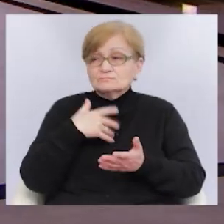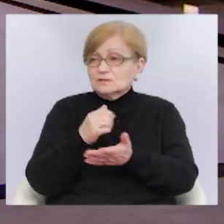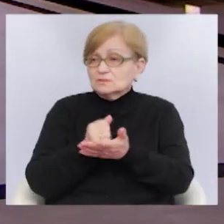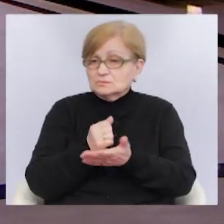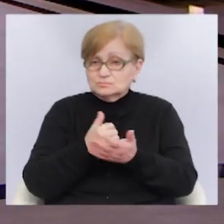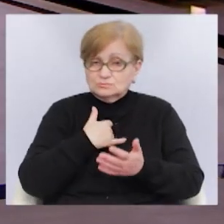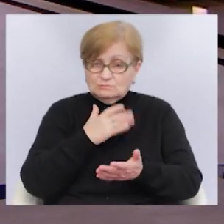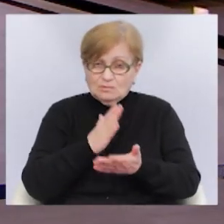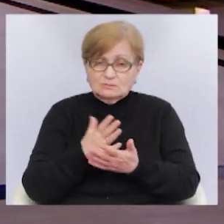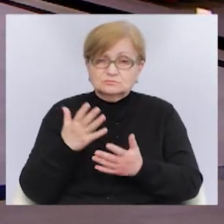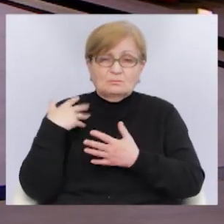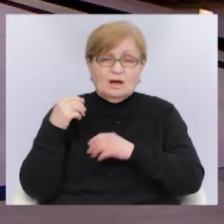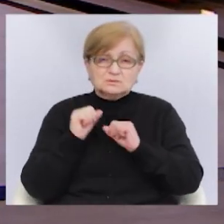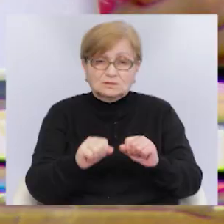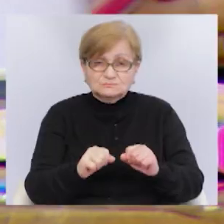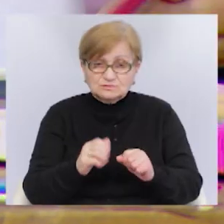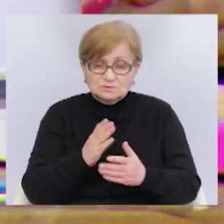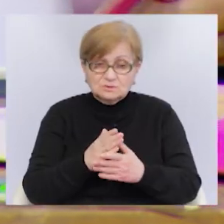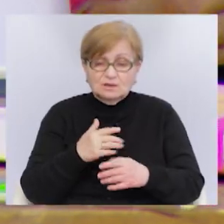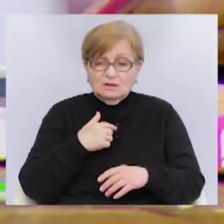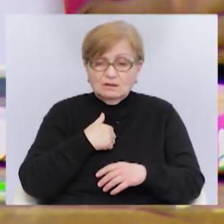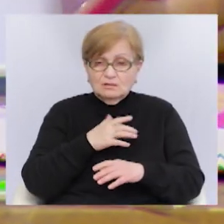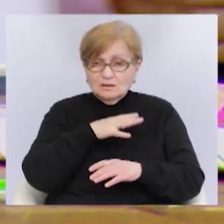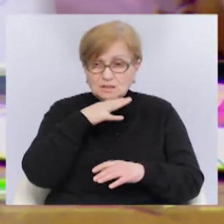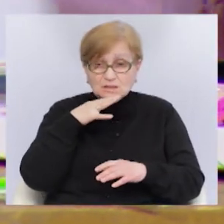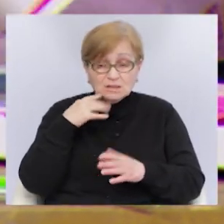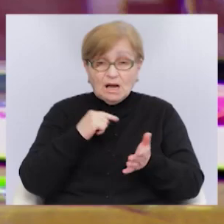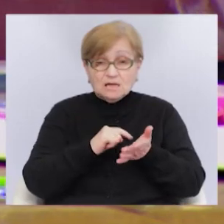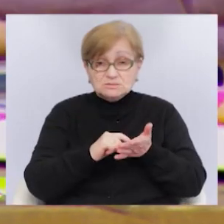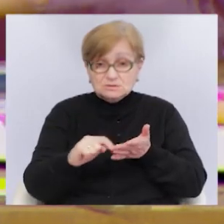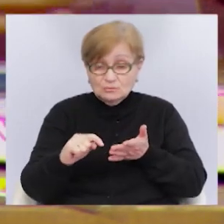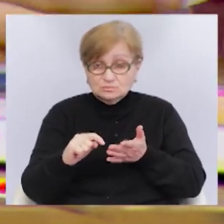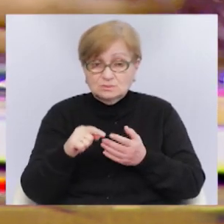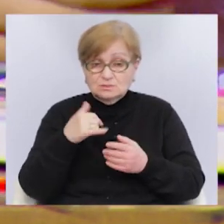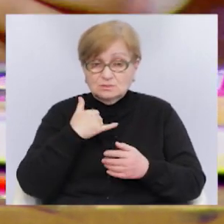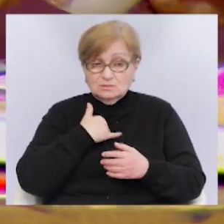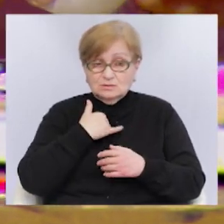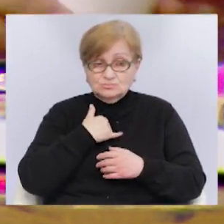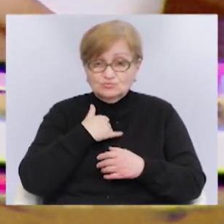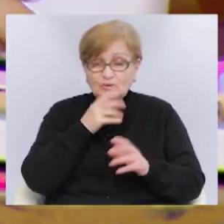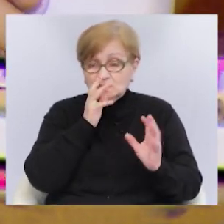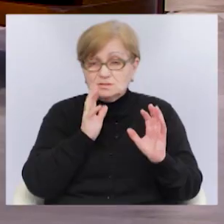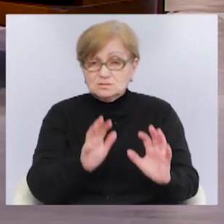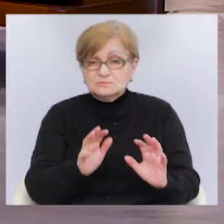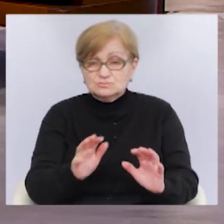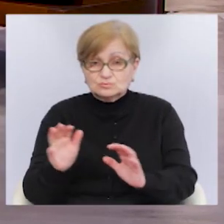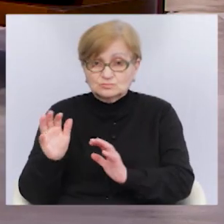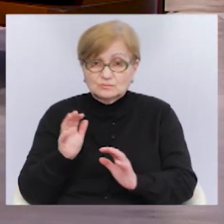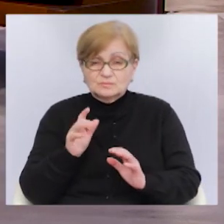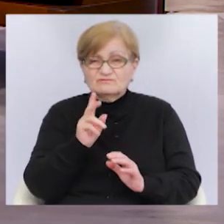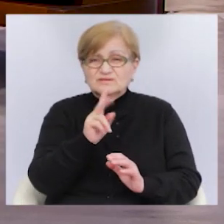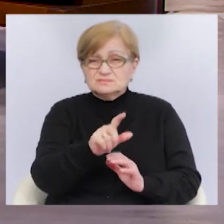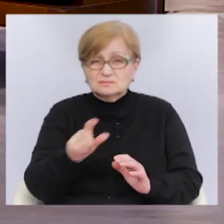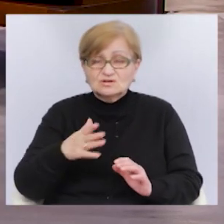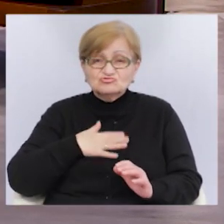გვაქვს, ხო, როგორი მხარდაჭერა გვაქვს, მაგრამ ამასთან ერთად რასაც ძალიან მინდა რომ ხაზი გავსვა, არის ის, რომ ესაც ჩვენი ზრუნვის სუბიექტები, ხო, ის